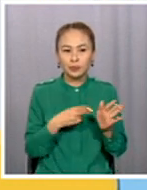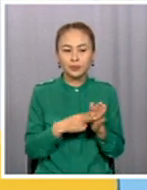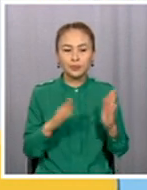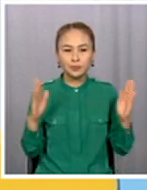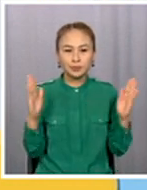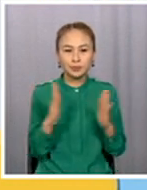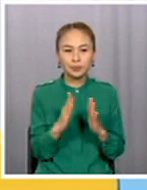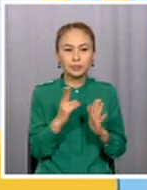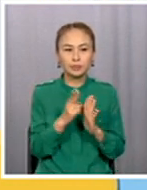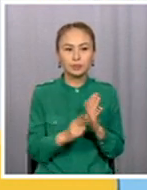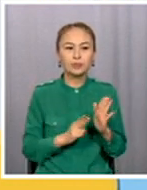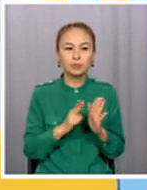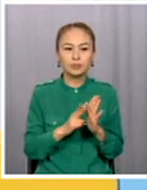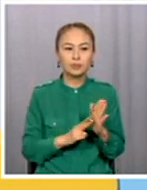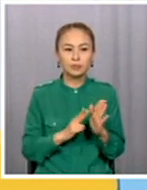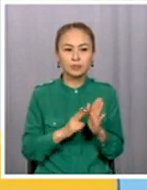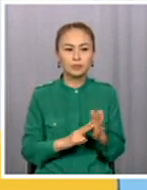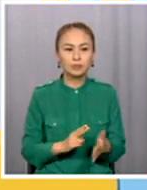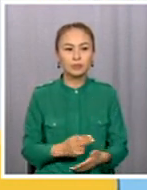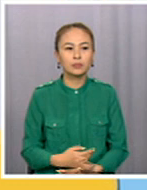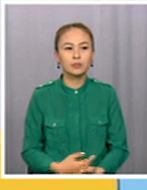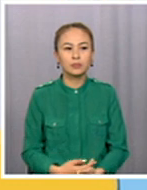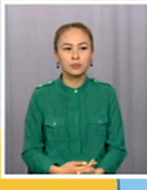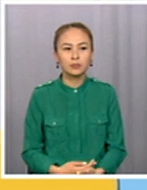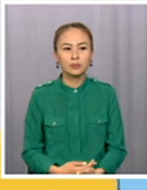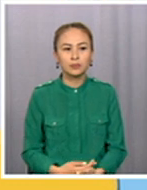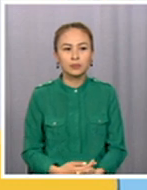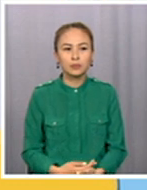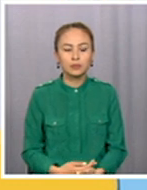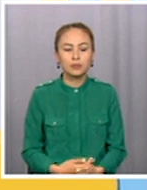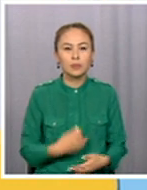қысқа пойыз. Ұзын жіп,